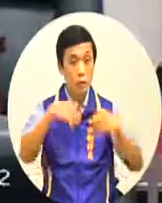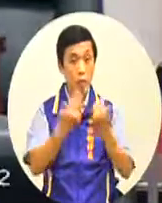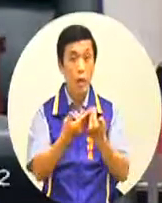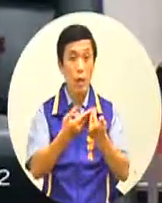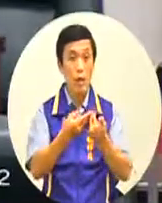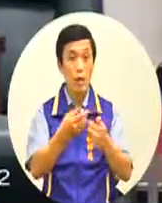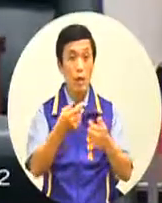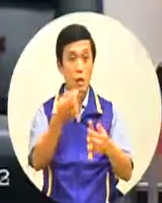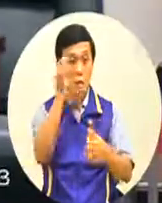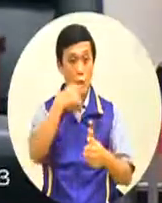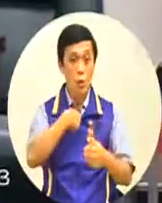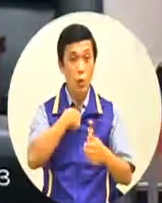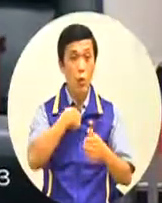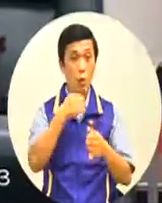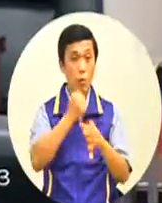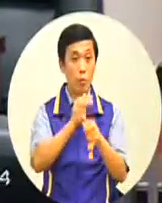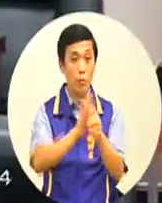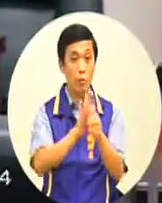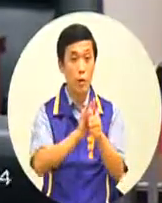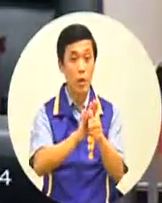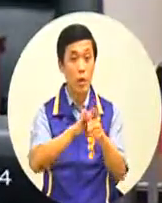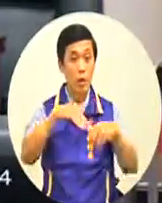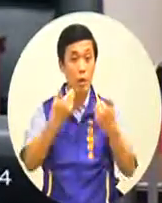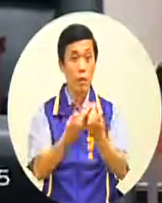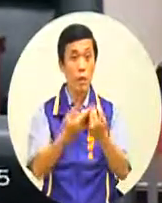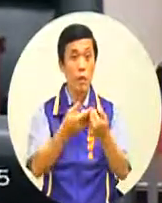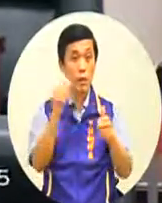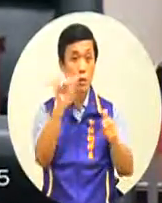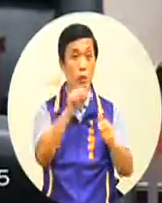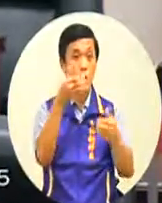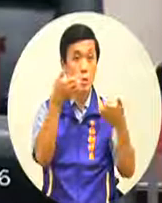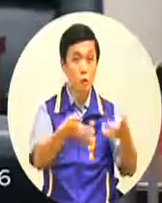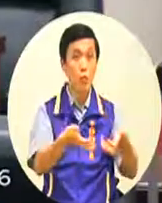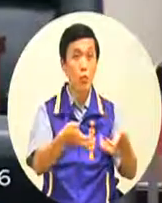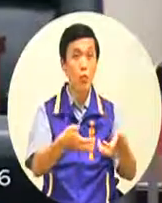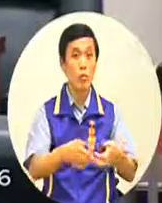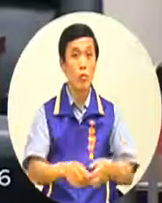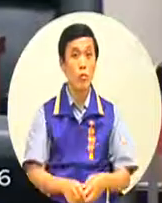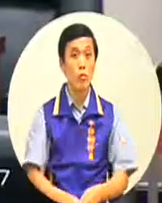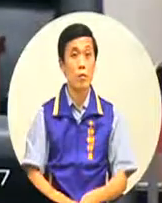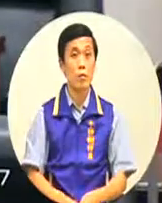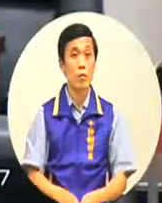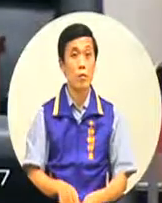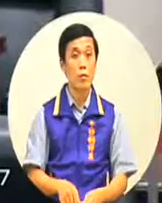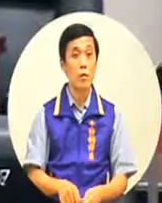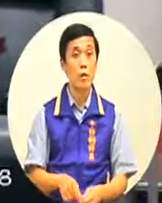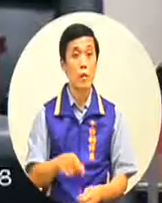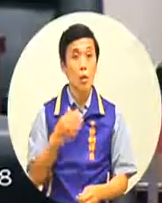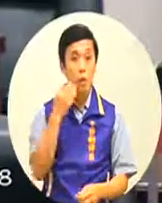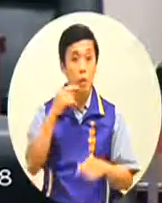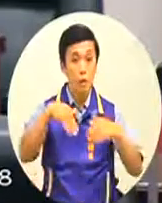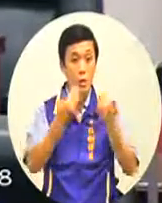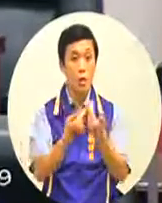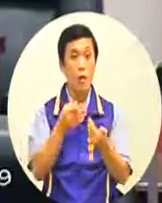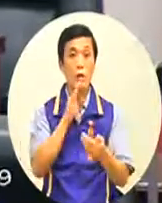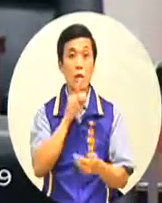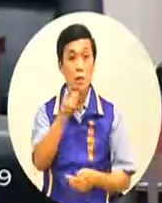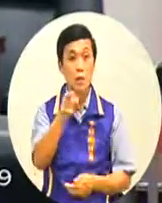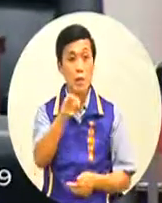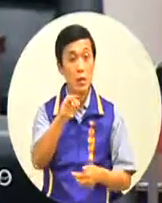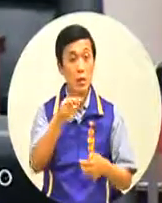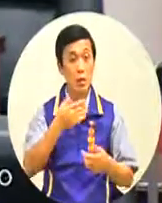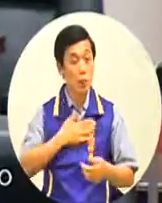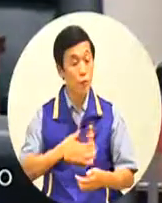在显明服务去拜托你啊！啊，四万变八万啦、啊！啊，这样你会服吗？对不对？我就直接开四万就好